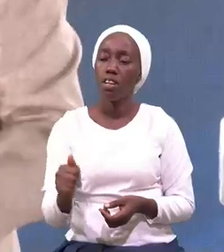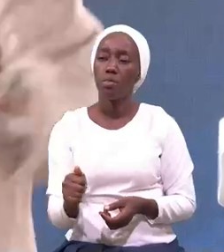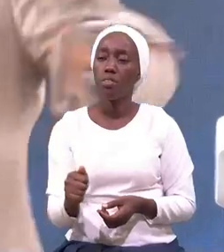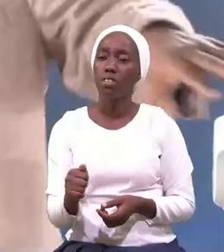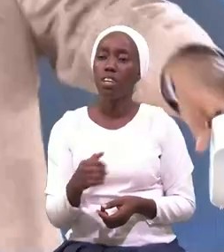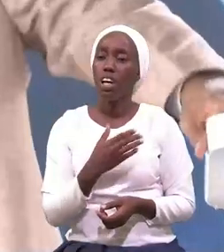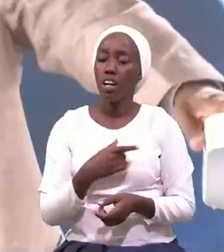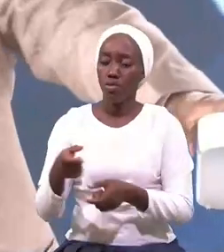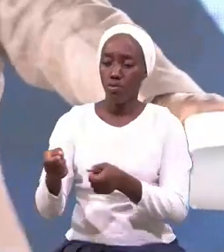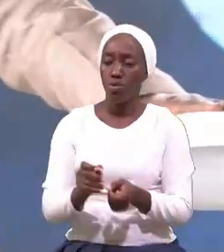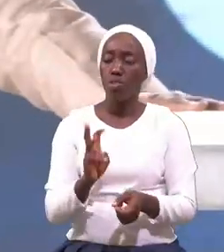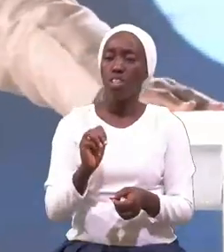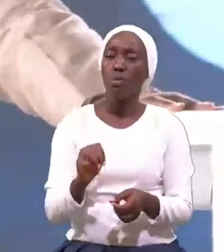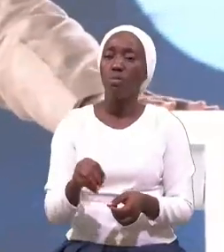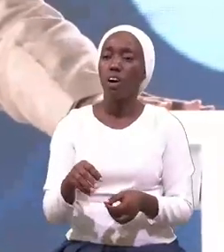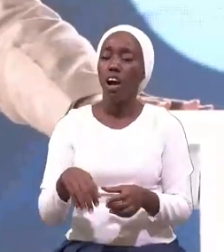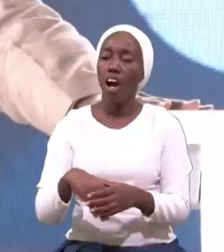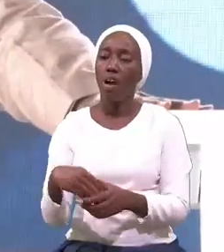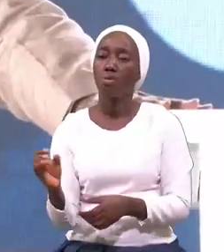Jusqu'à ce que la persécution vienne et les chasse.